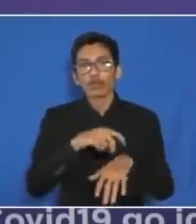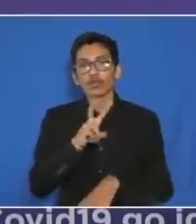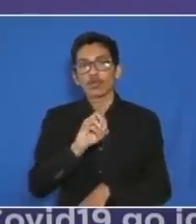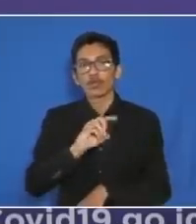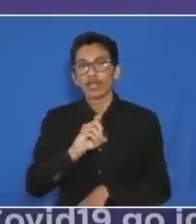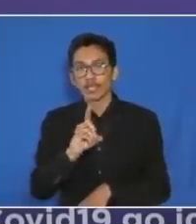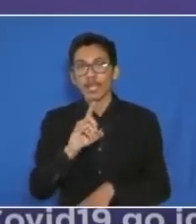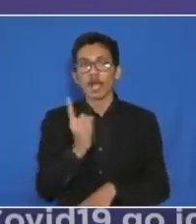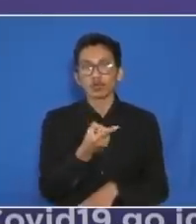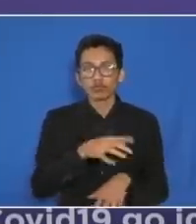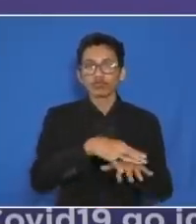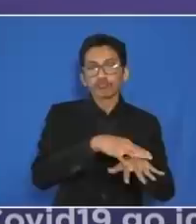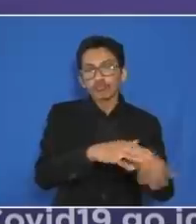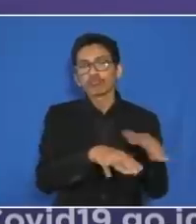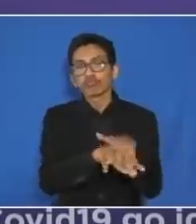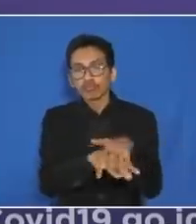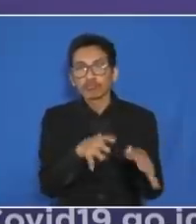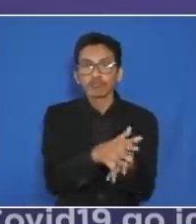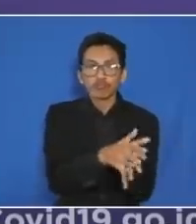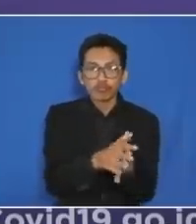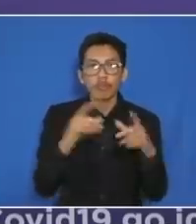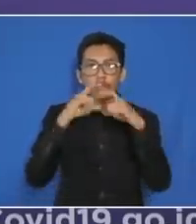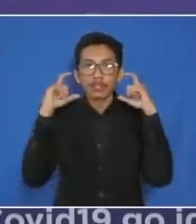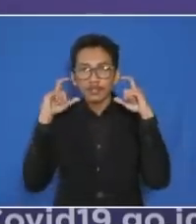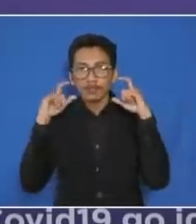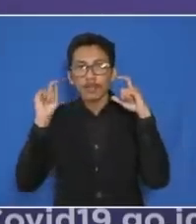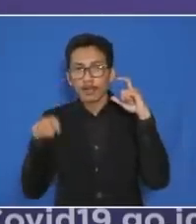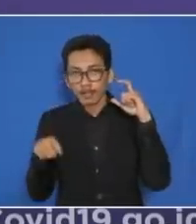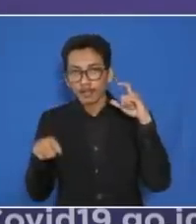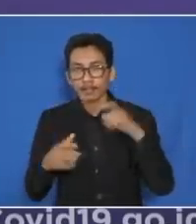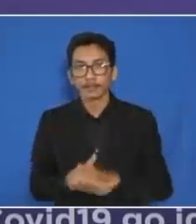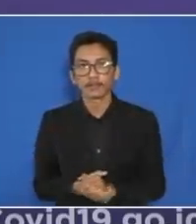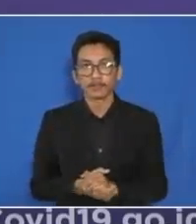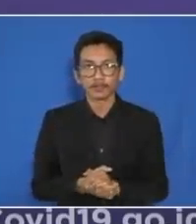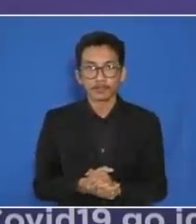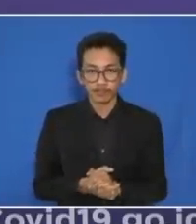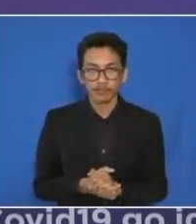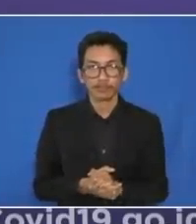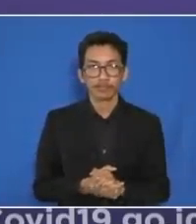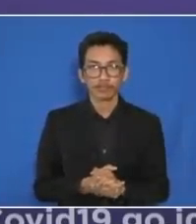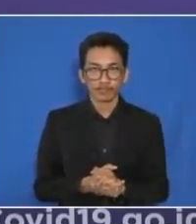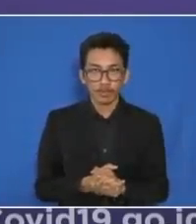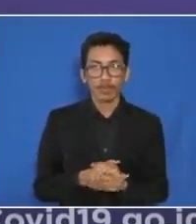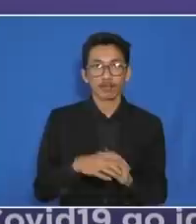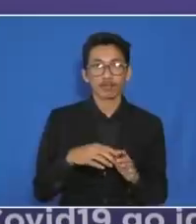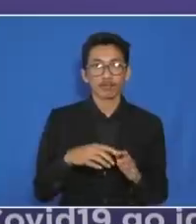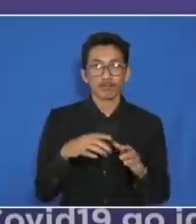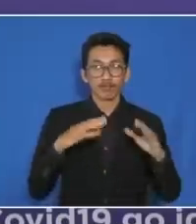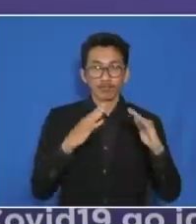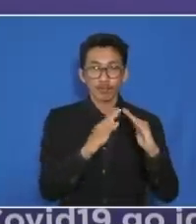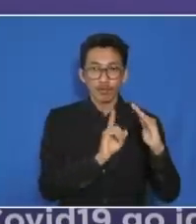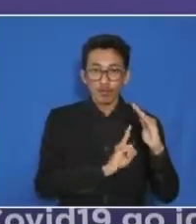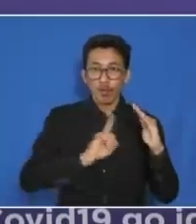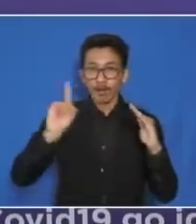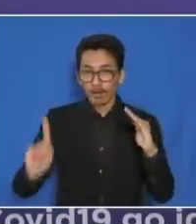menggunakan masker untuk semua apabila berada di tempat umum Hai